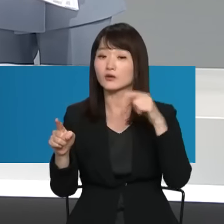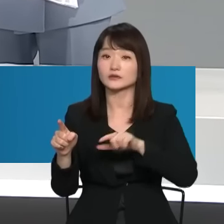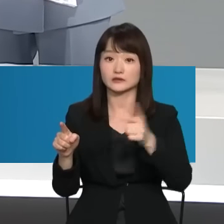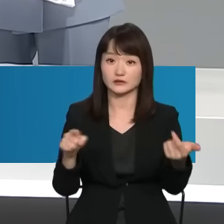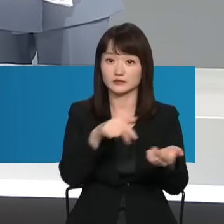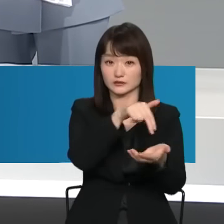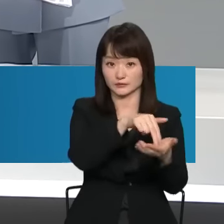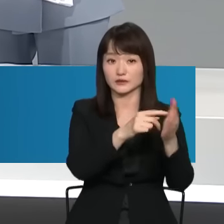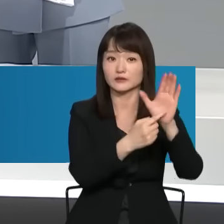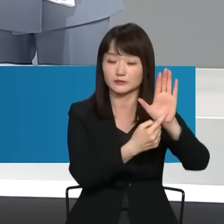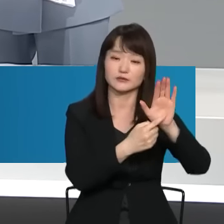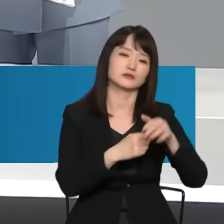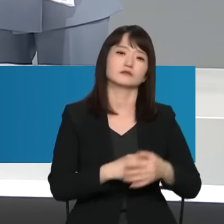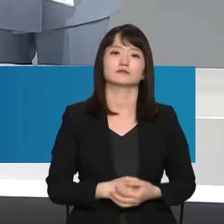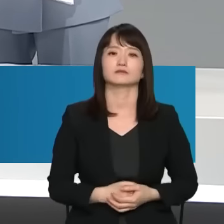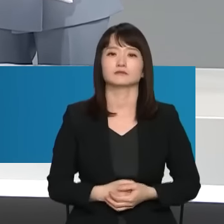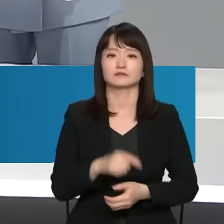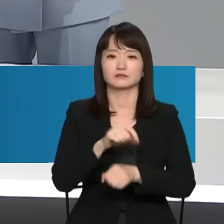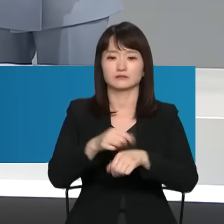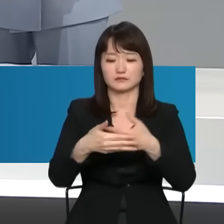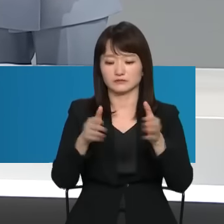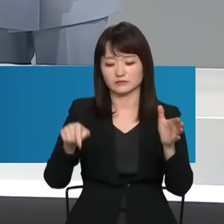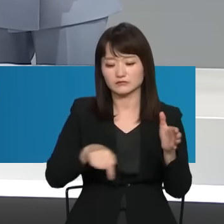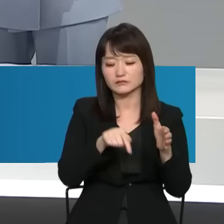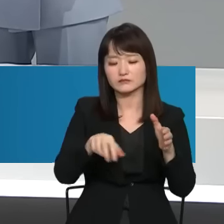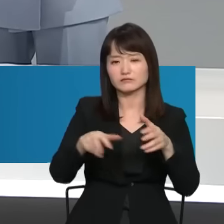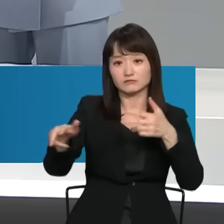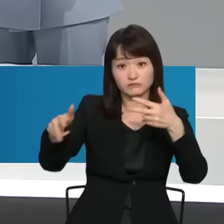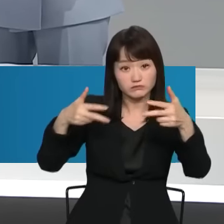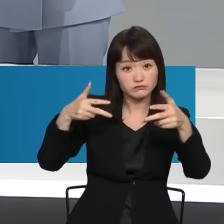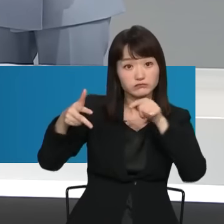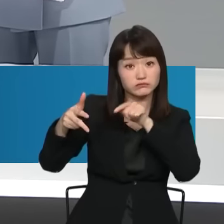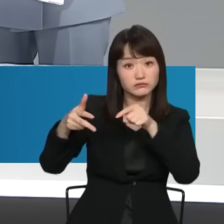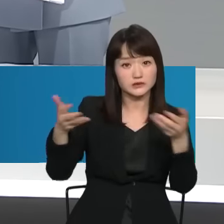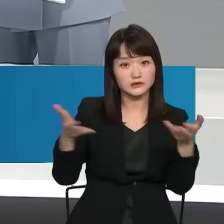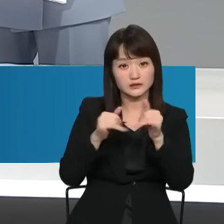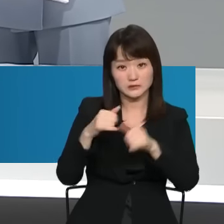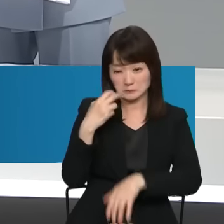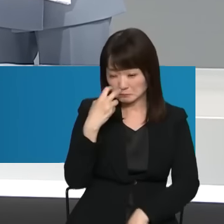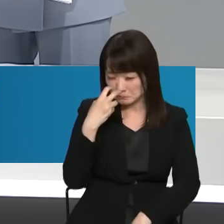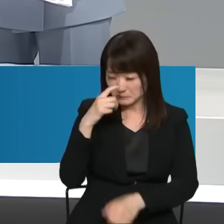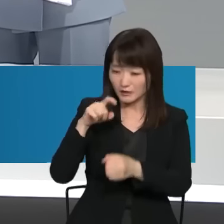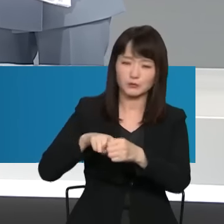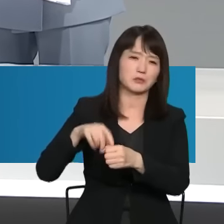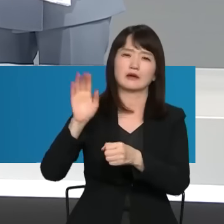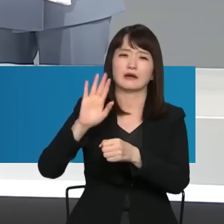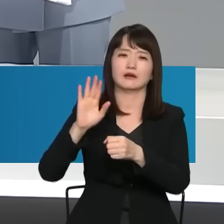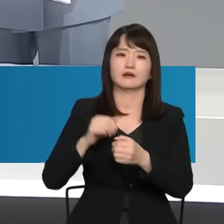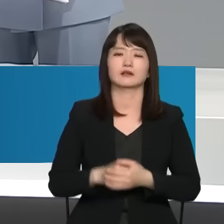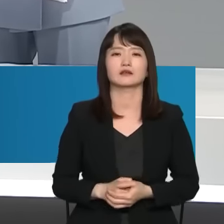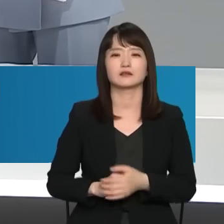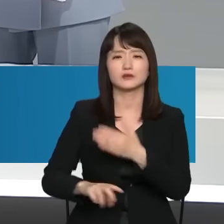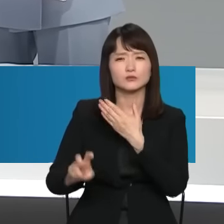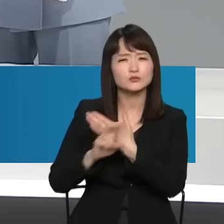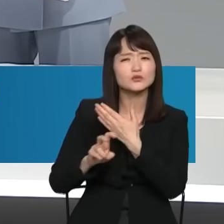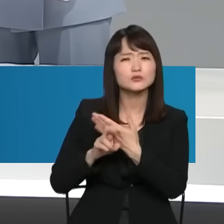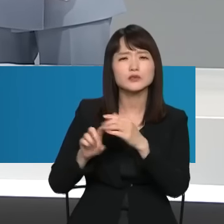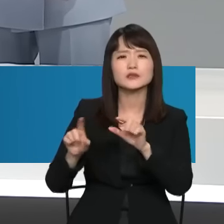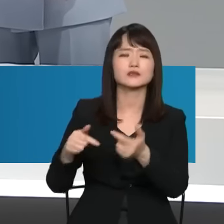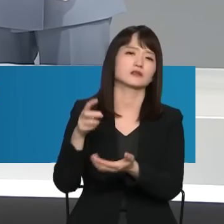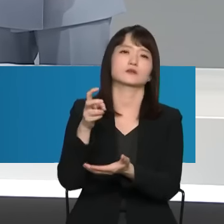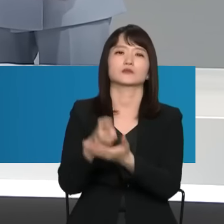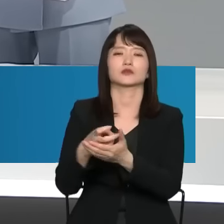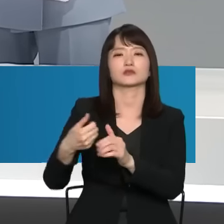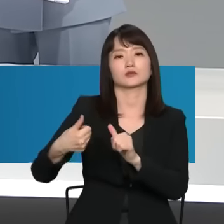저녁 입장을 밝혔습니다. 사무실에 설치된 CCTV는 직원을 감시하기 위한 용도가 아니었고 불법이 아니라는